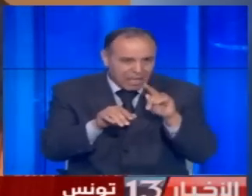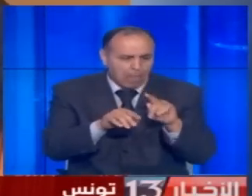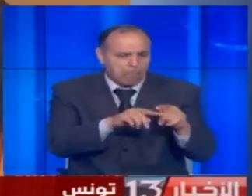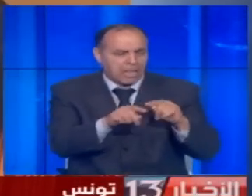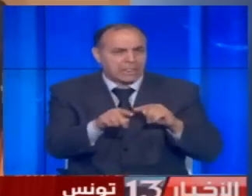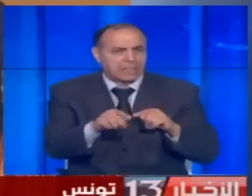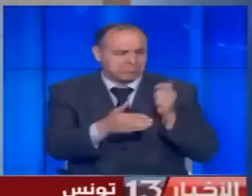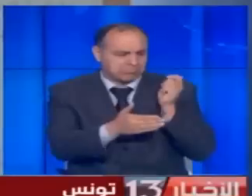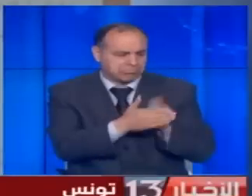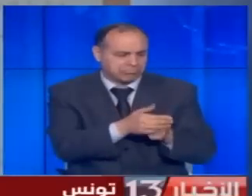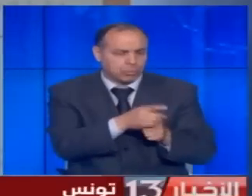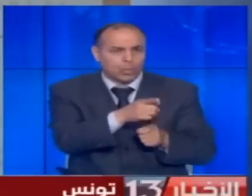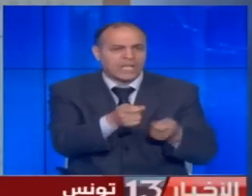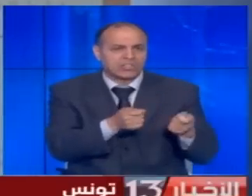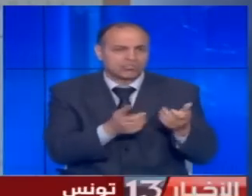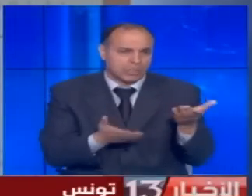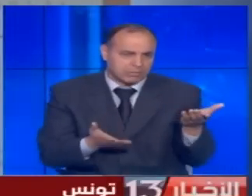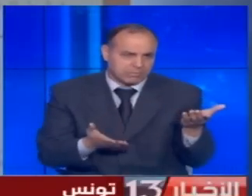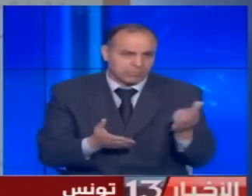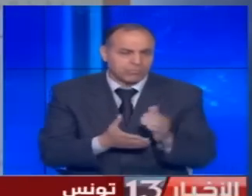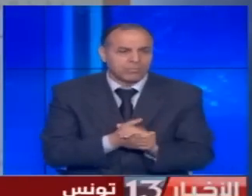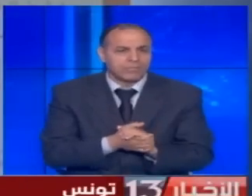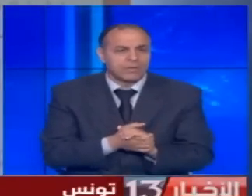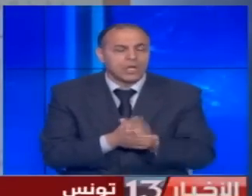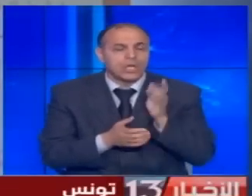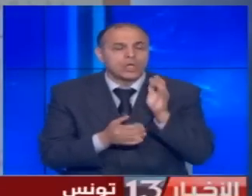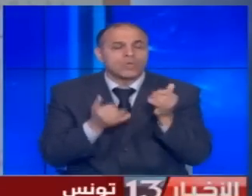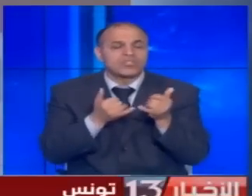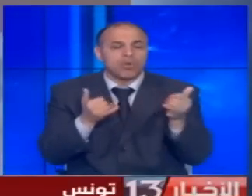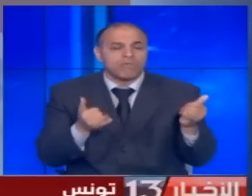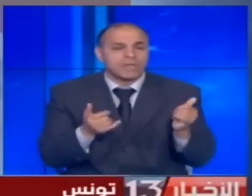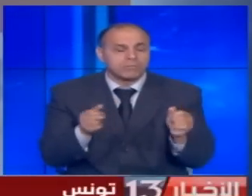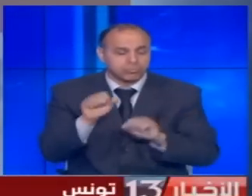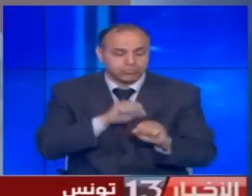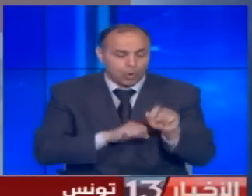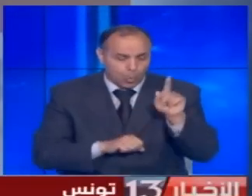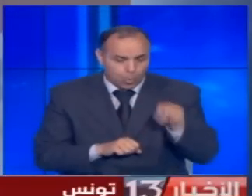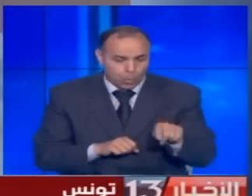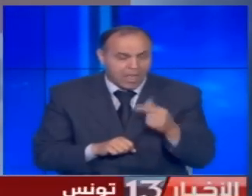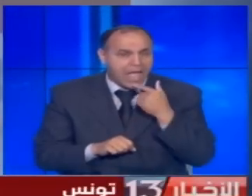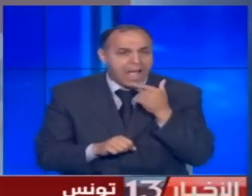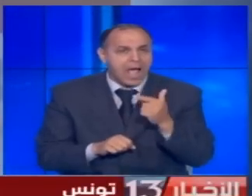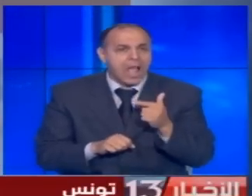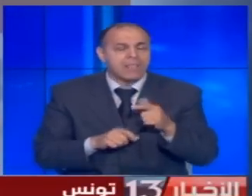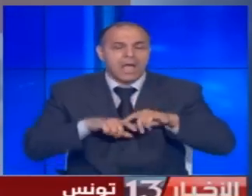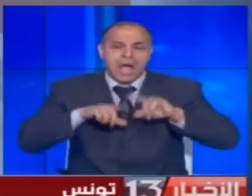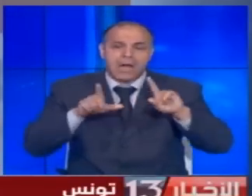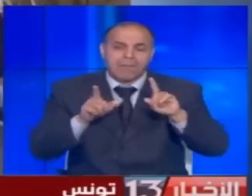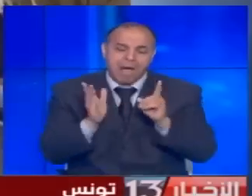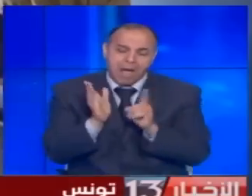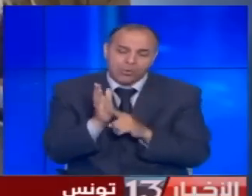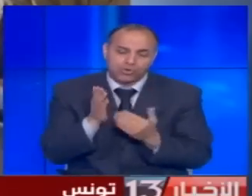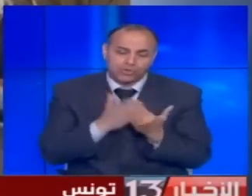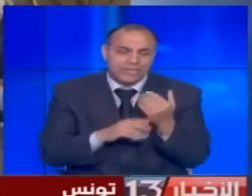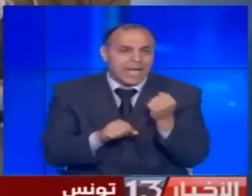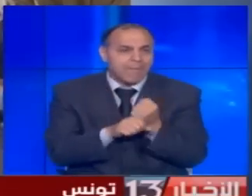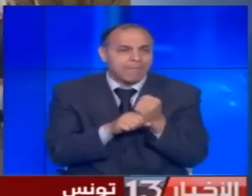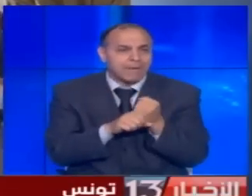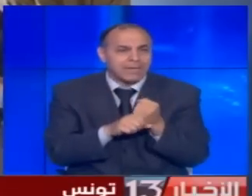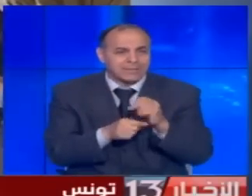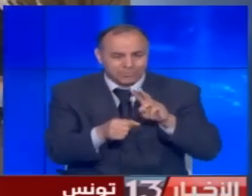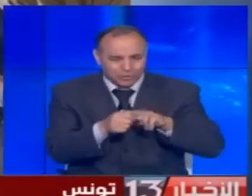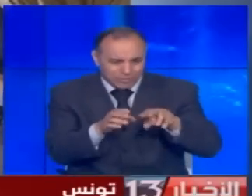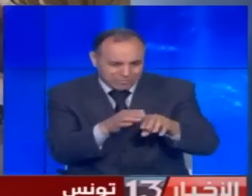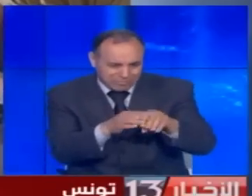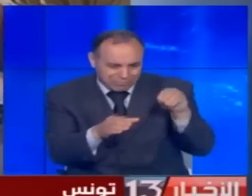واستخلاص المعالم التجاريه وفي الندوه الصحفيه التي انتظمت اليوم والتي خصصت للاعلان عن الشروع في العمل باستخراج السجل